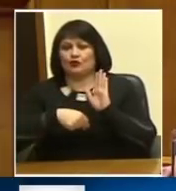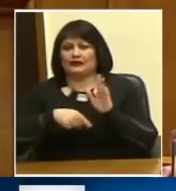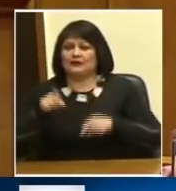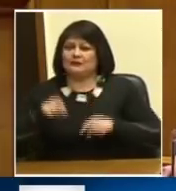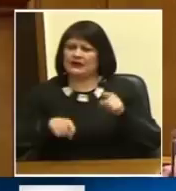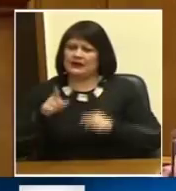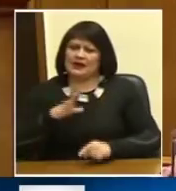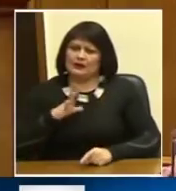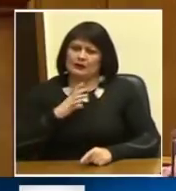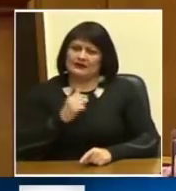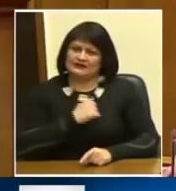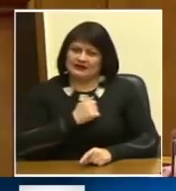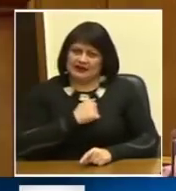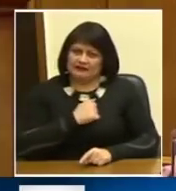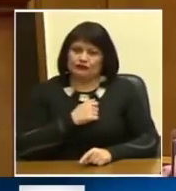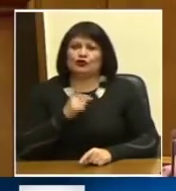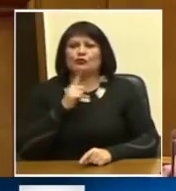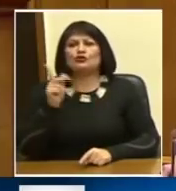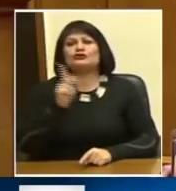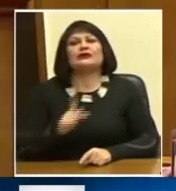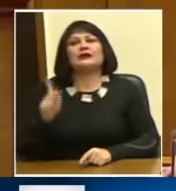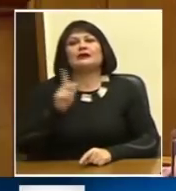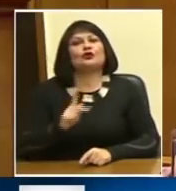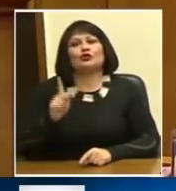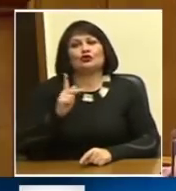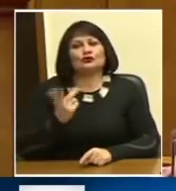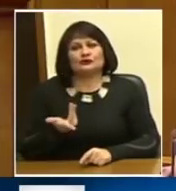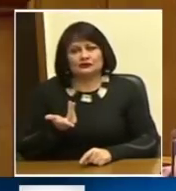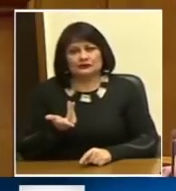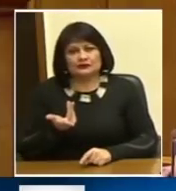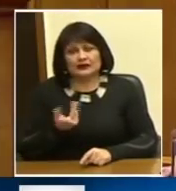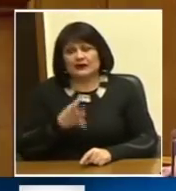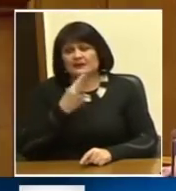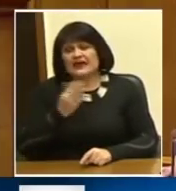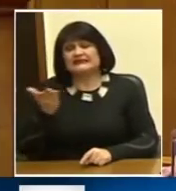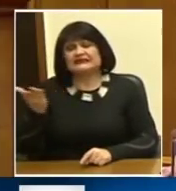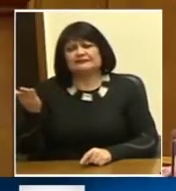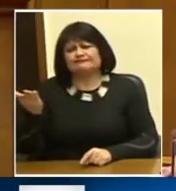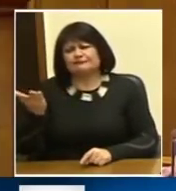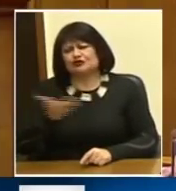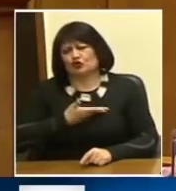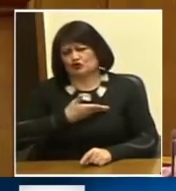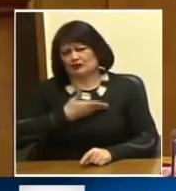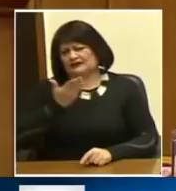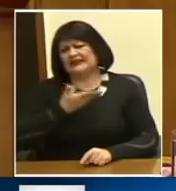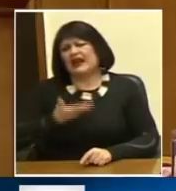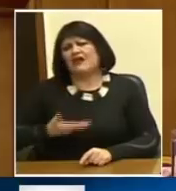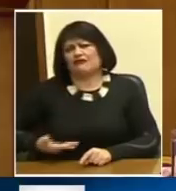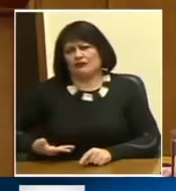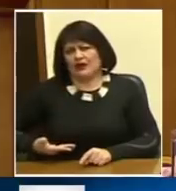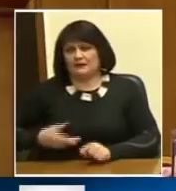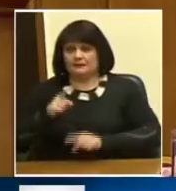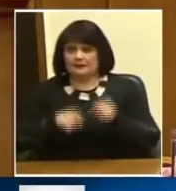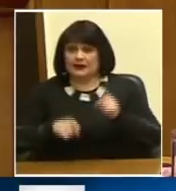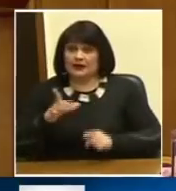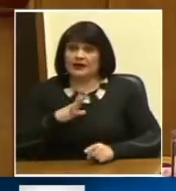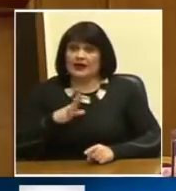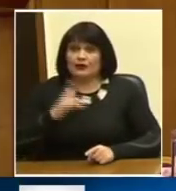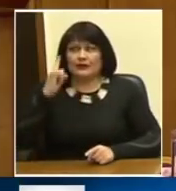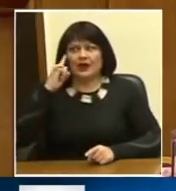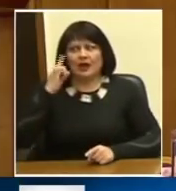ανθρώπους, όπως και για την κοινωνία, αποτέλεσαν ένα βαθύτατο τραύμα και για κάποιους άλλους ανθρώπους αποτέλεσαν